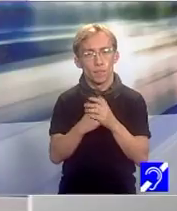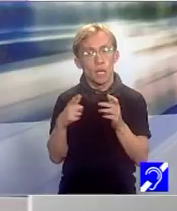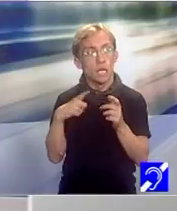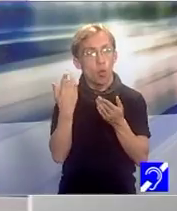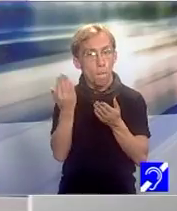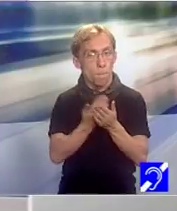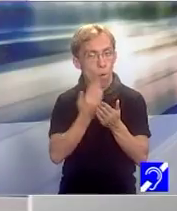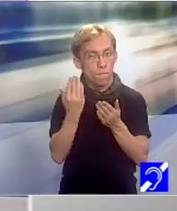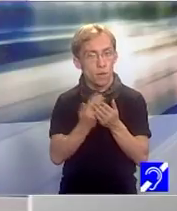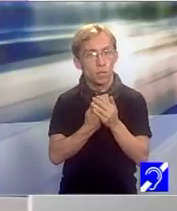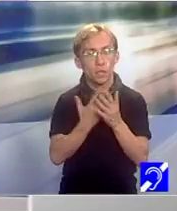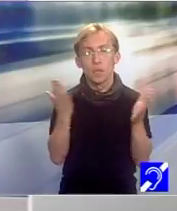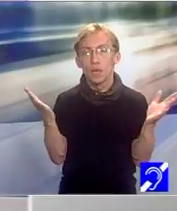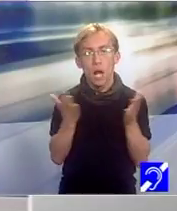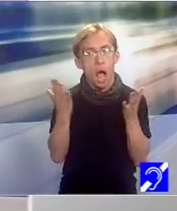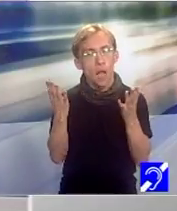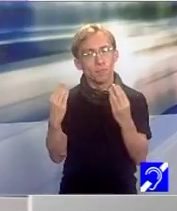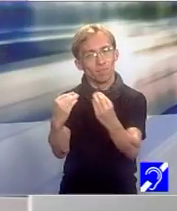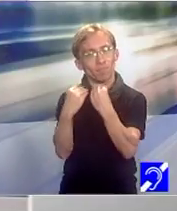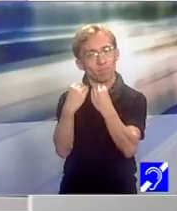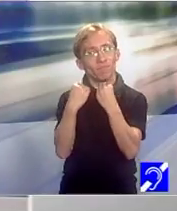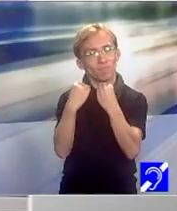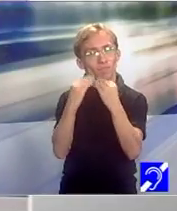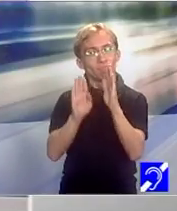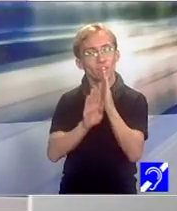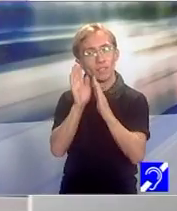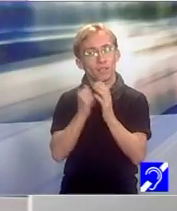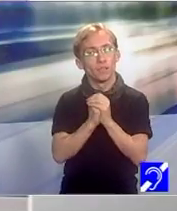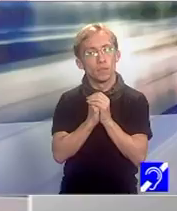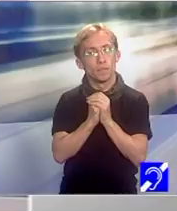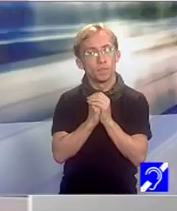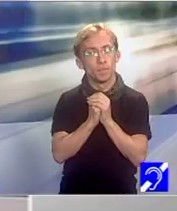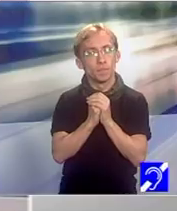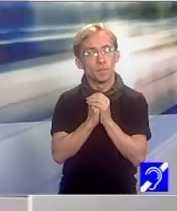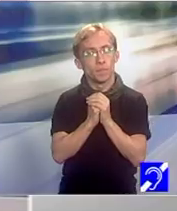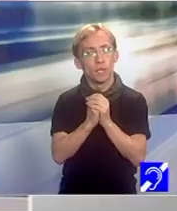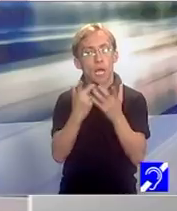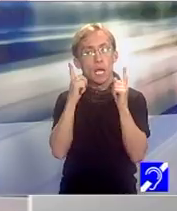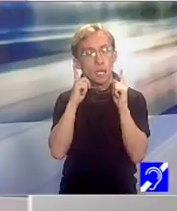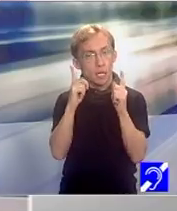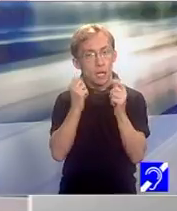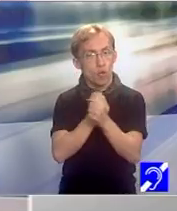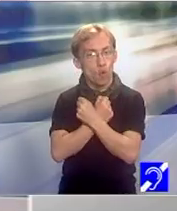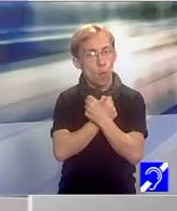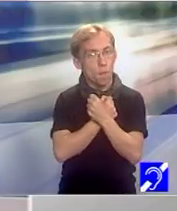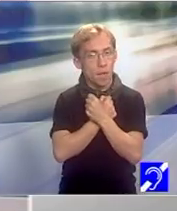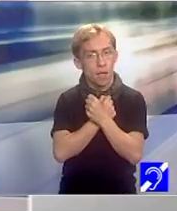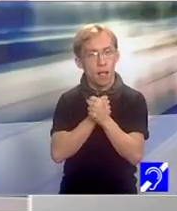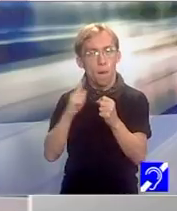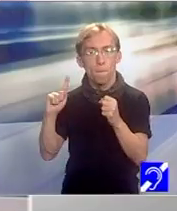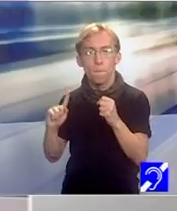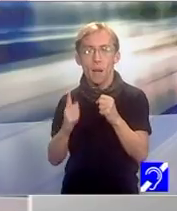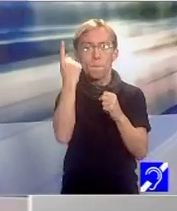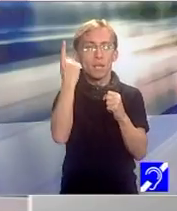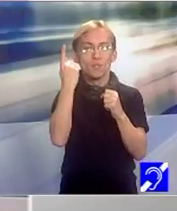poveste care ne-a învățat că iubirea este mai presus de